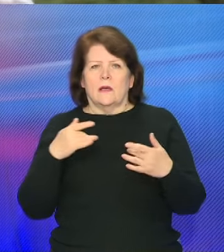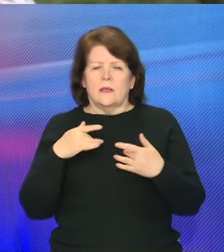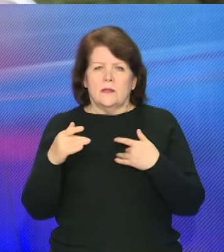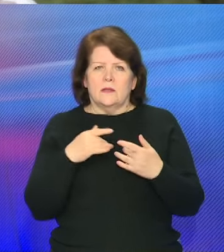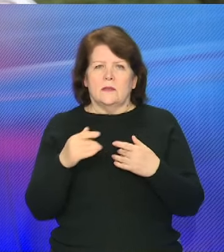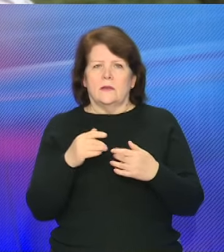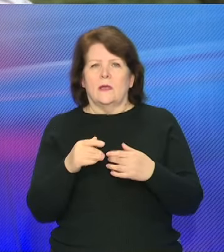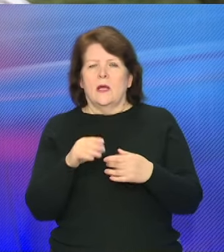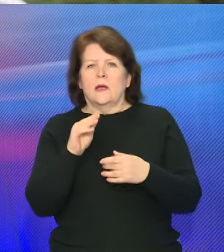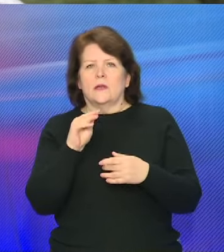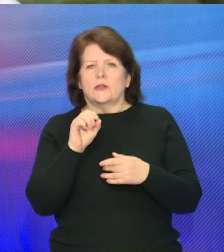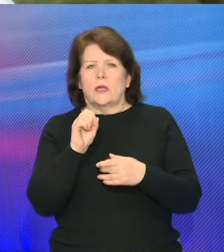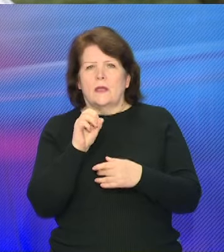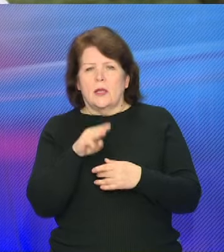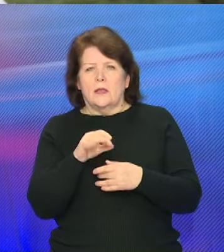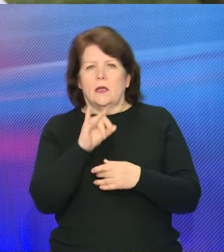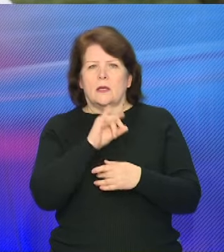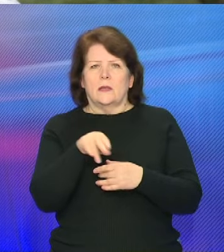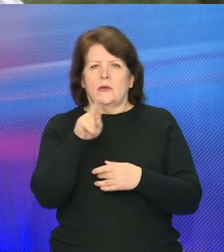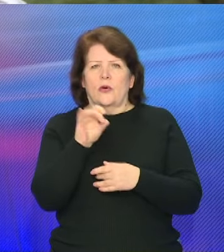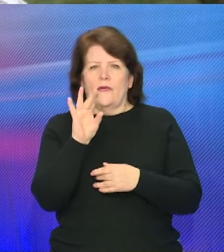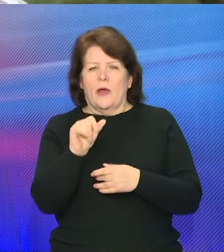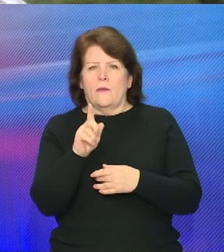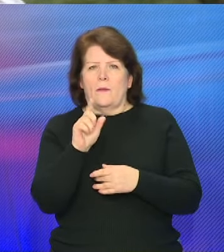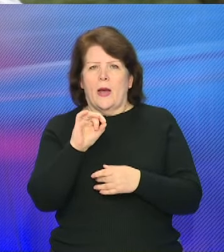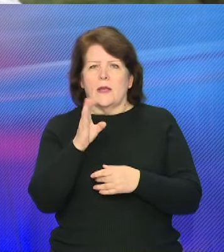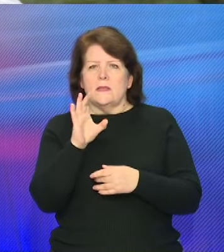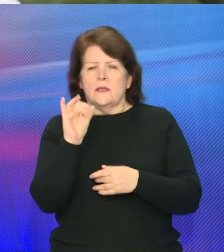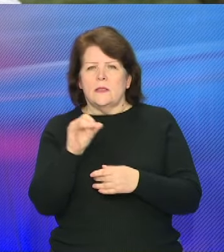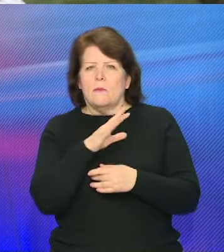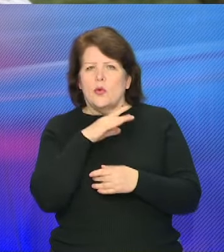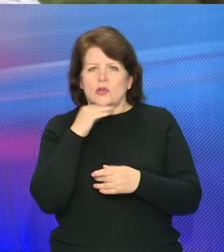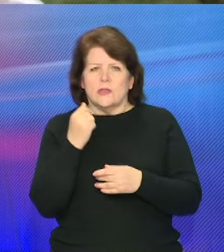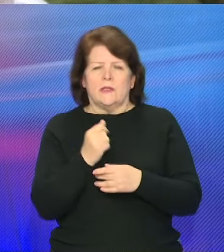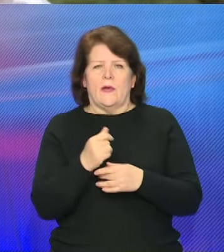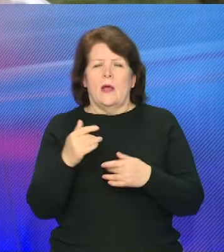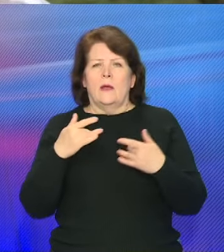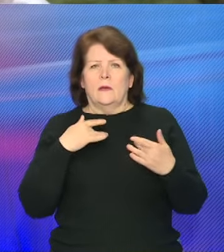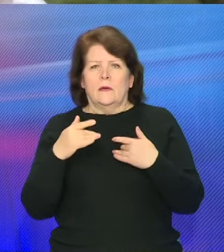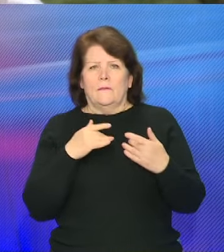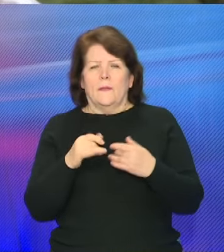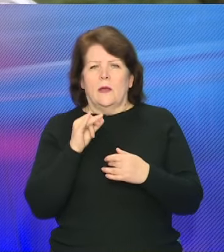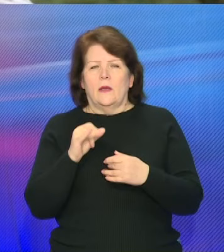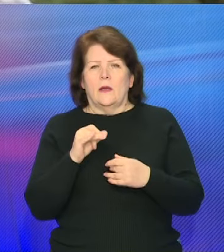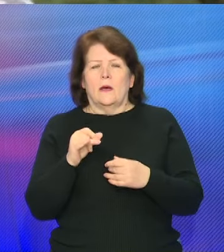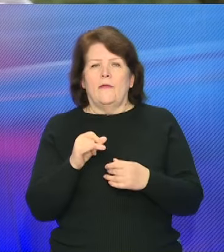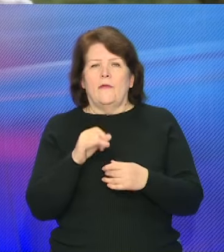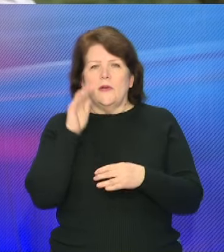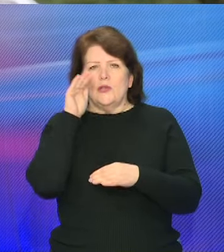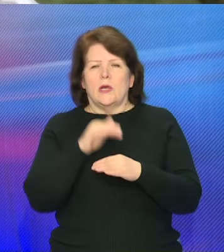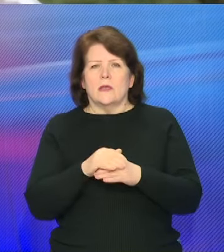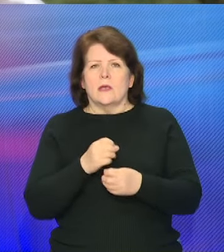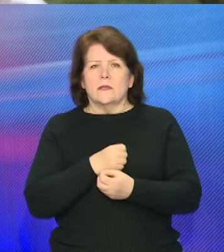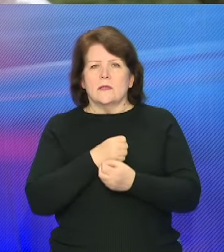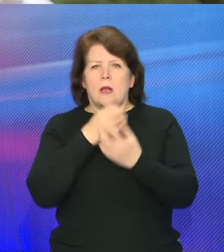«Белорус», это Жанет, это Ирина Дорофеева, это Бай-Сити. Множество, просто плеяда звезд. Ну и, конечно же, салют вечерний, как же без него, я